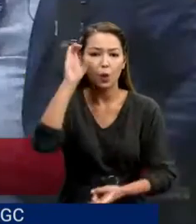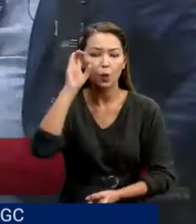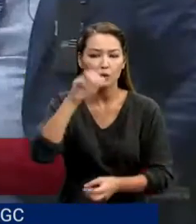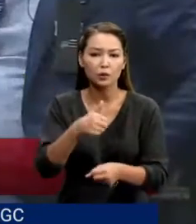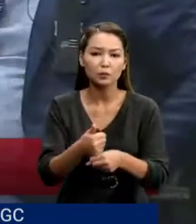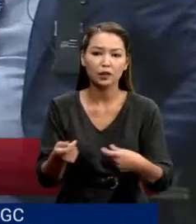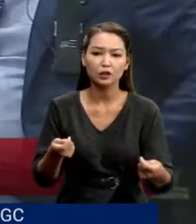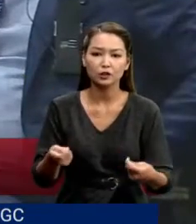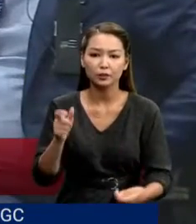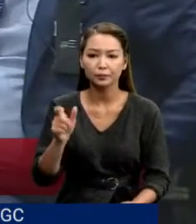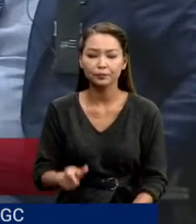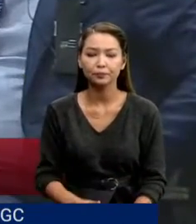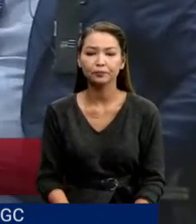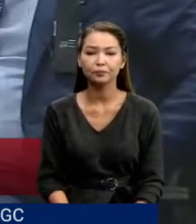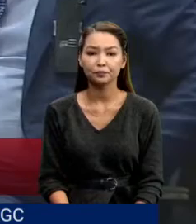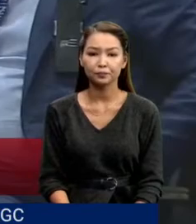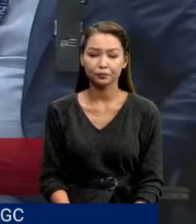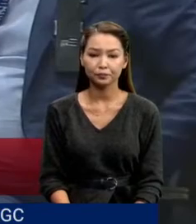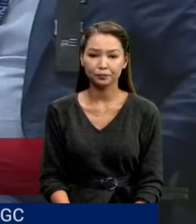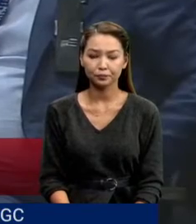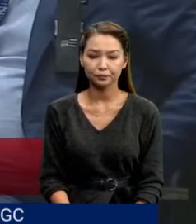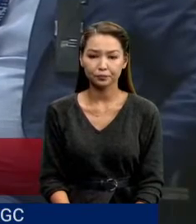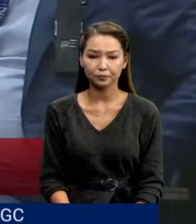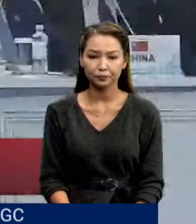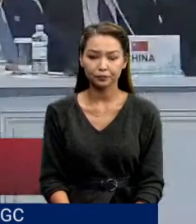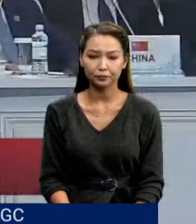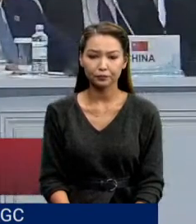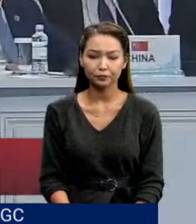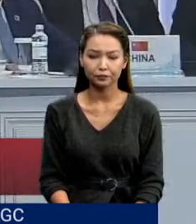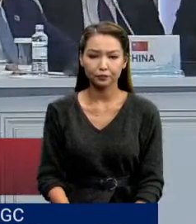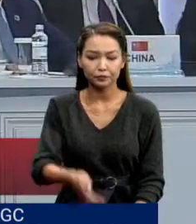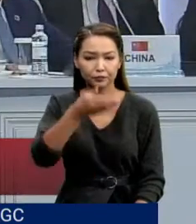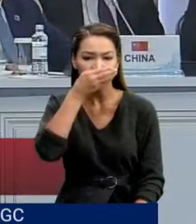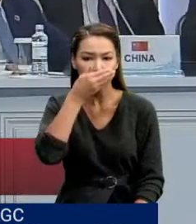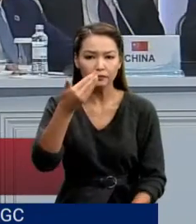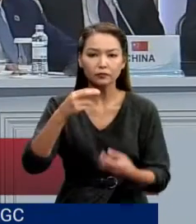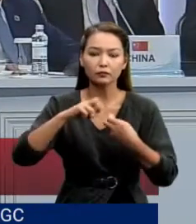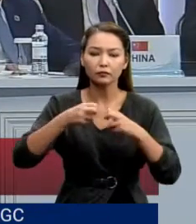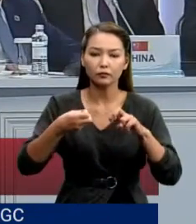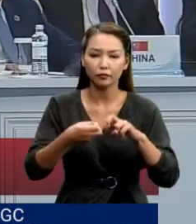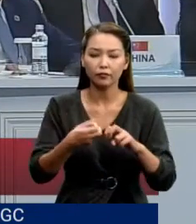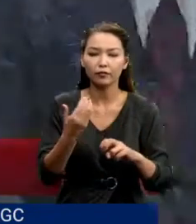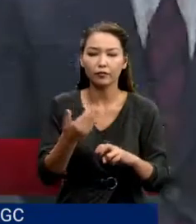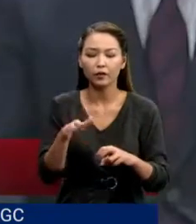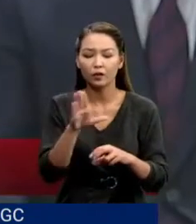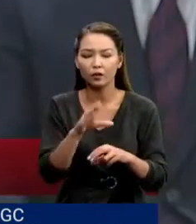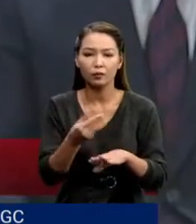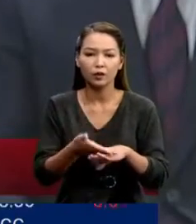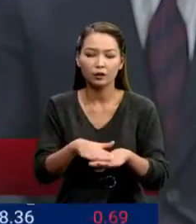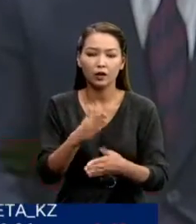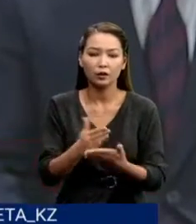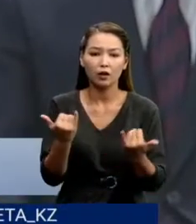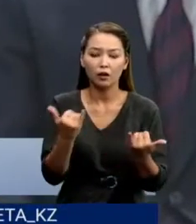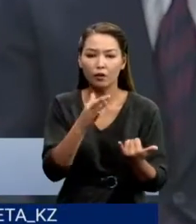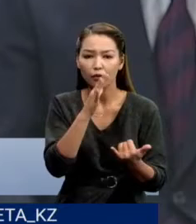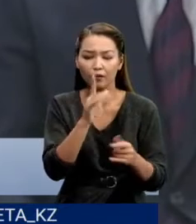басшысы. Особое внимание требует ситуация в Афганистане. Ауған проблемасында кең ауқымды ымыраға келіп, жаһандық деңгейде